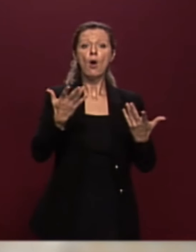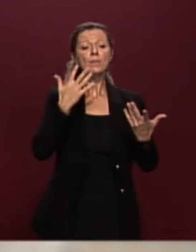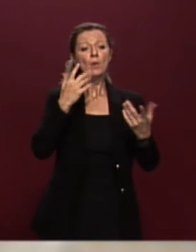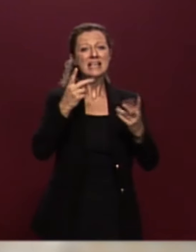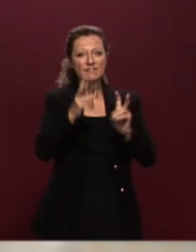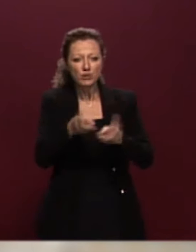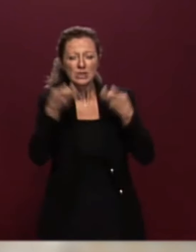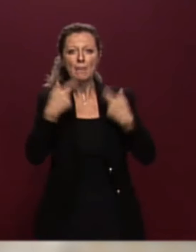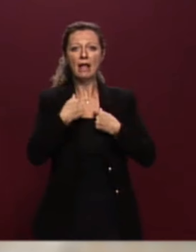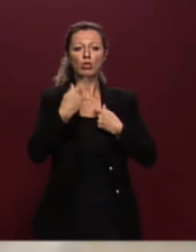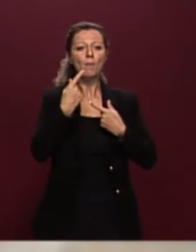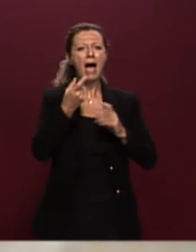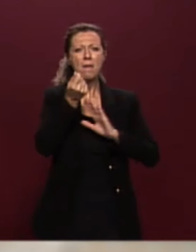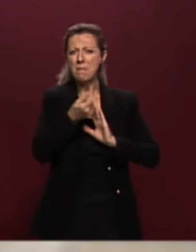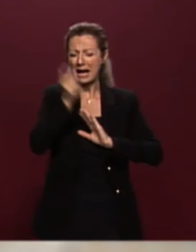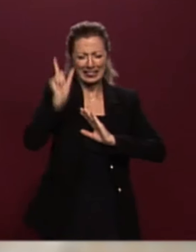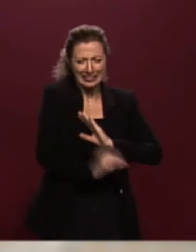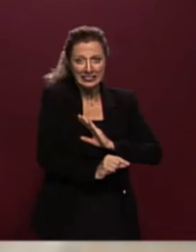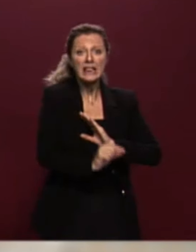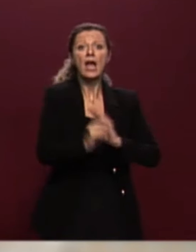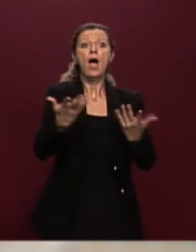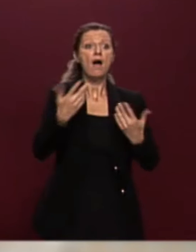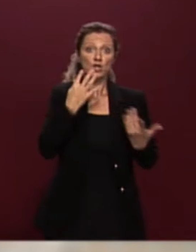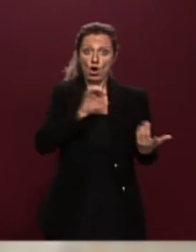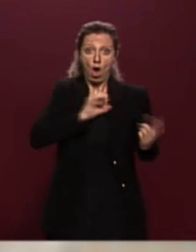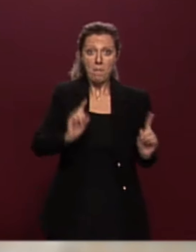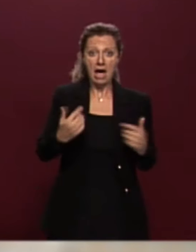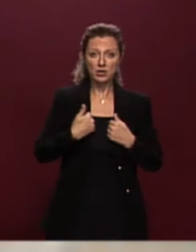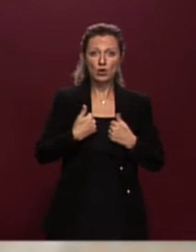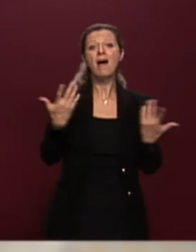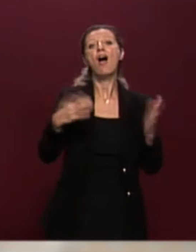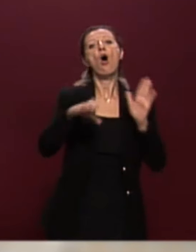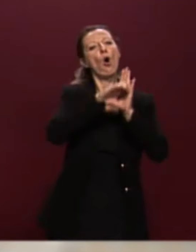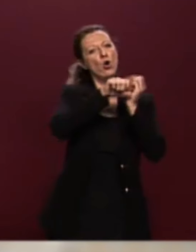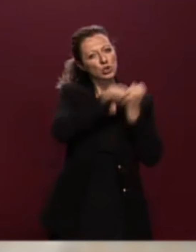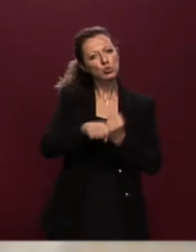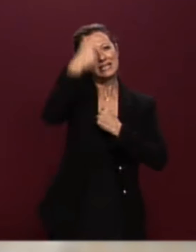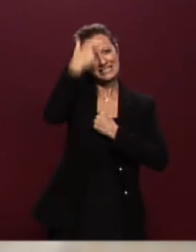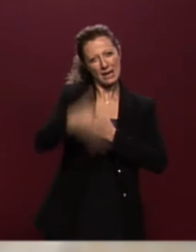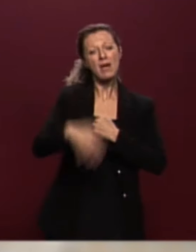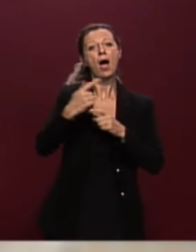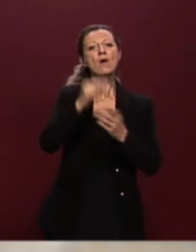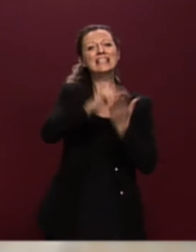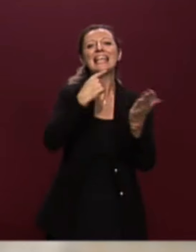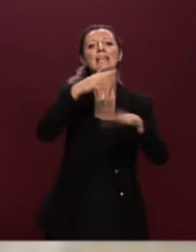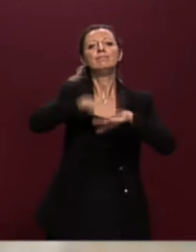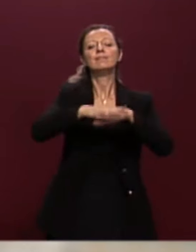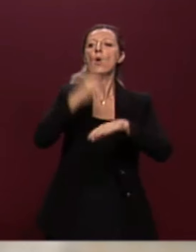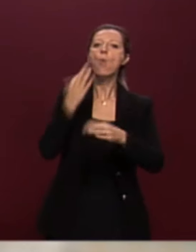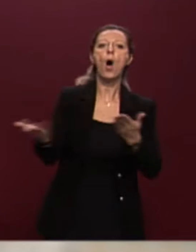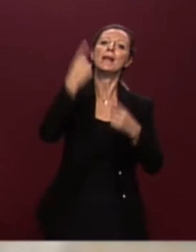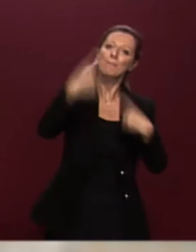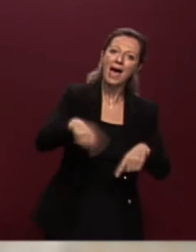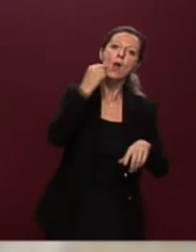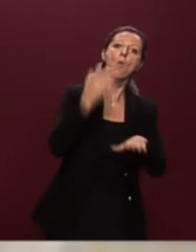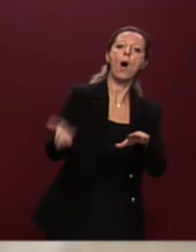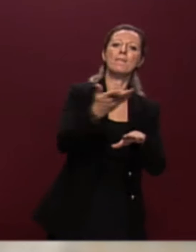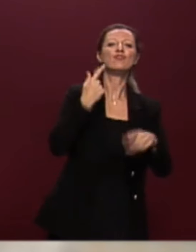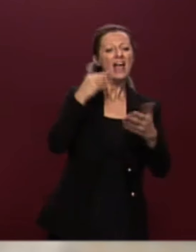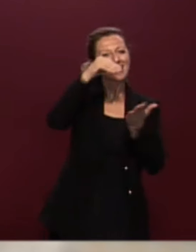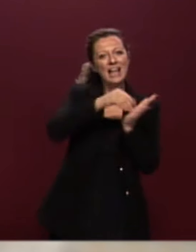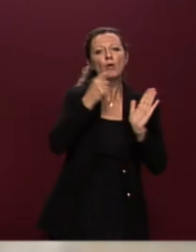sottopagato. Però la Costituzione, lo sappiamo, è stata scritta dagli uomini per gli uomini. Parla di esseri umani. La